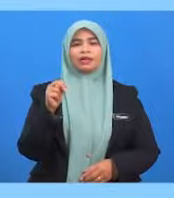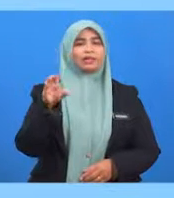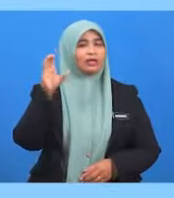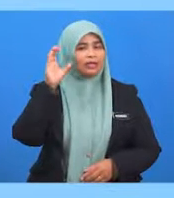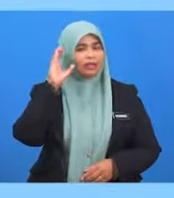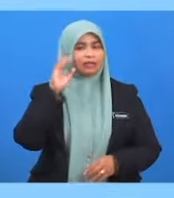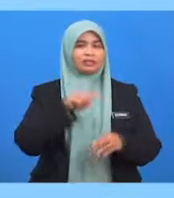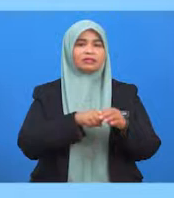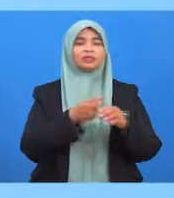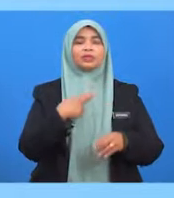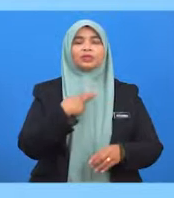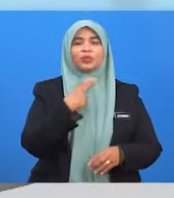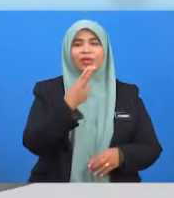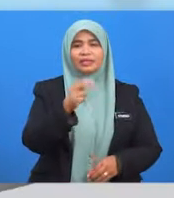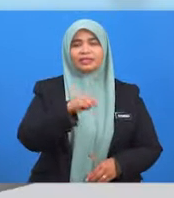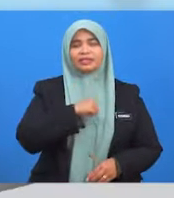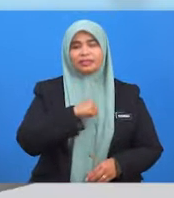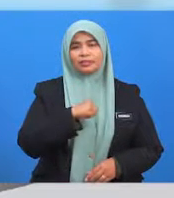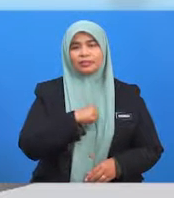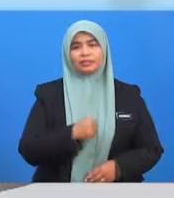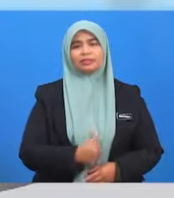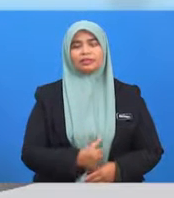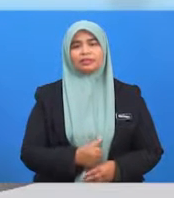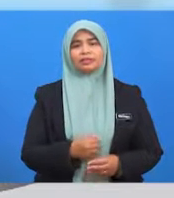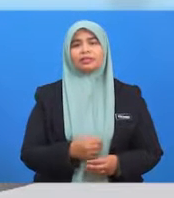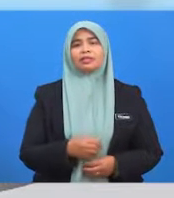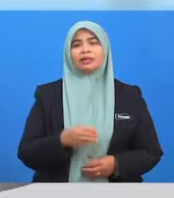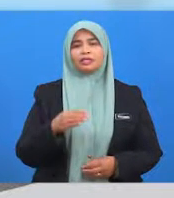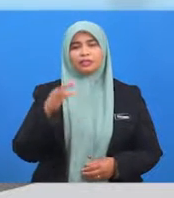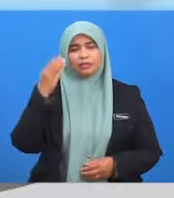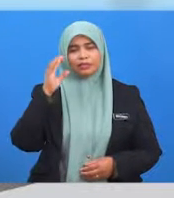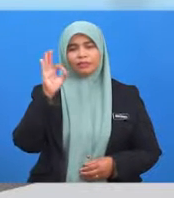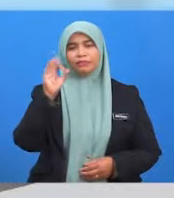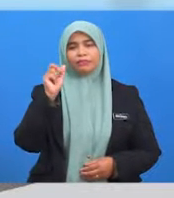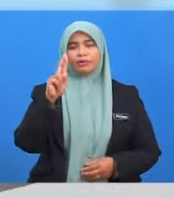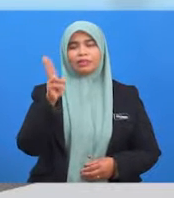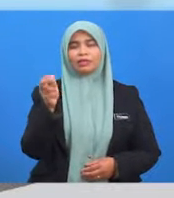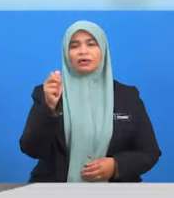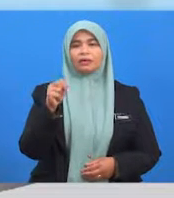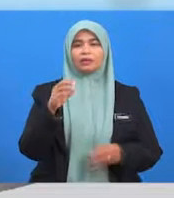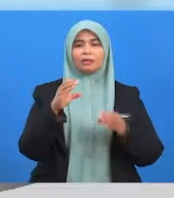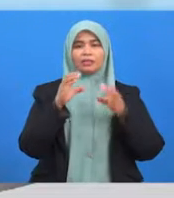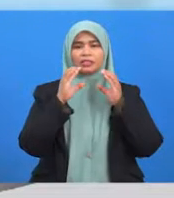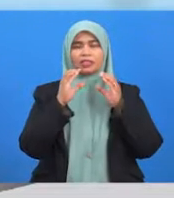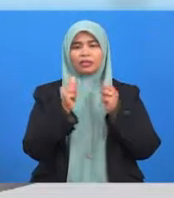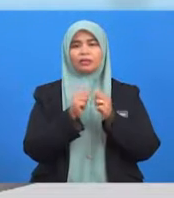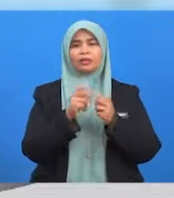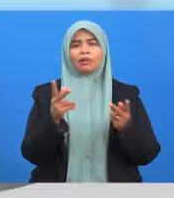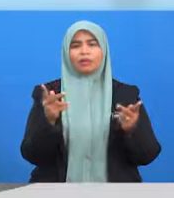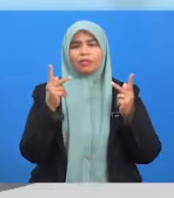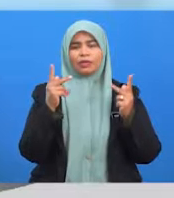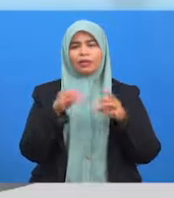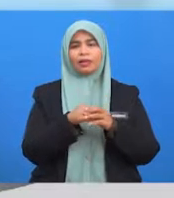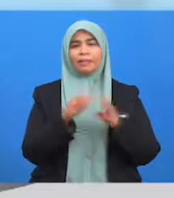semula suaranya sendiri apabila Cikgu Farhan bercakap dengan kuat di